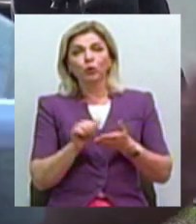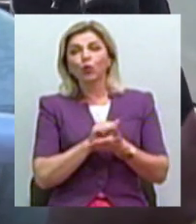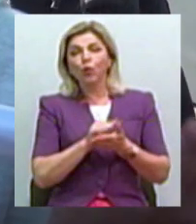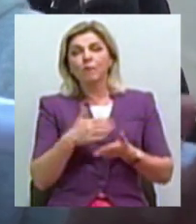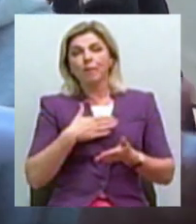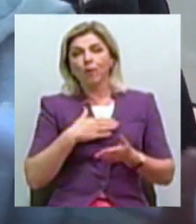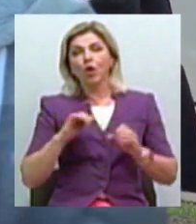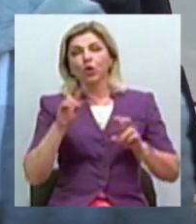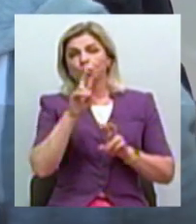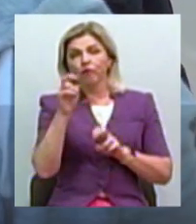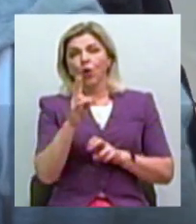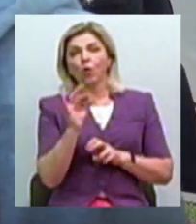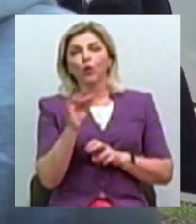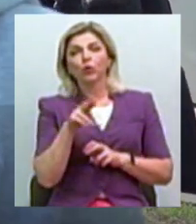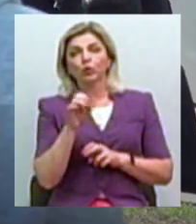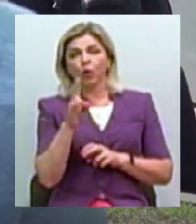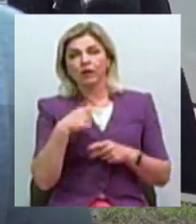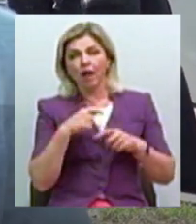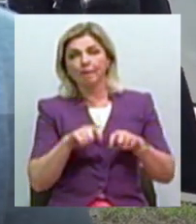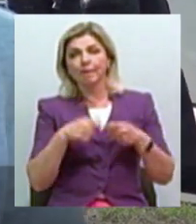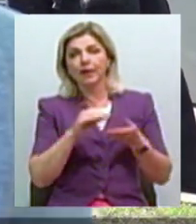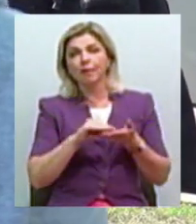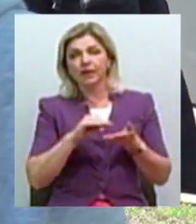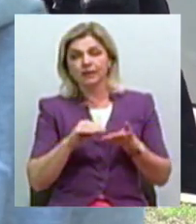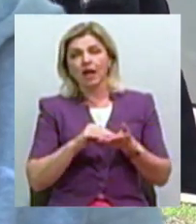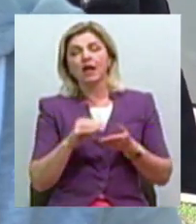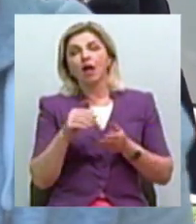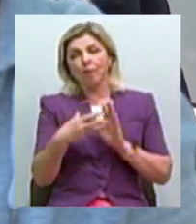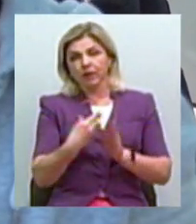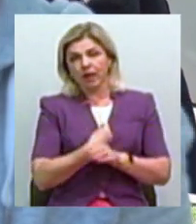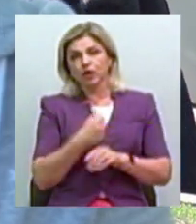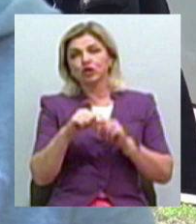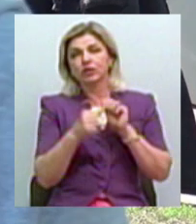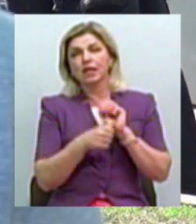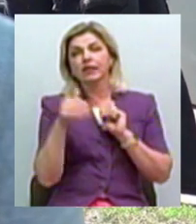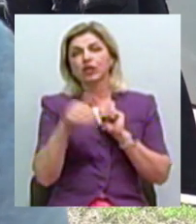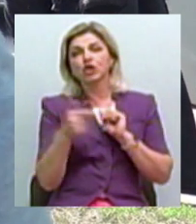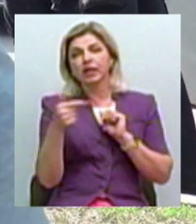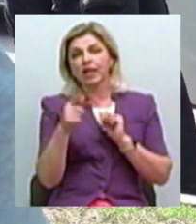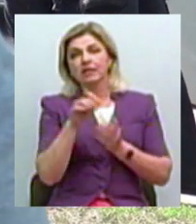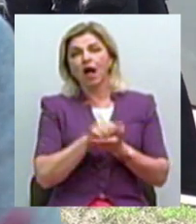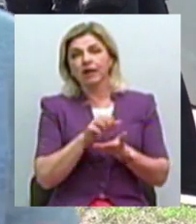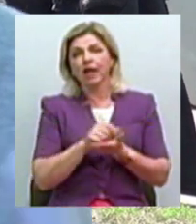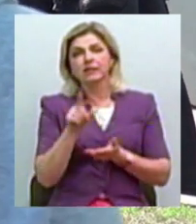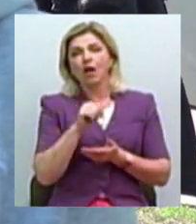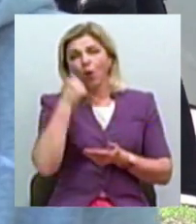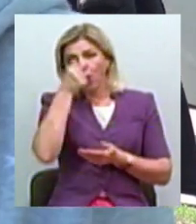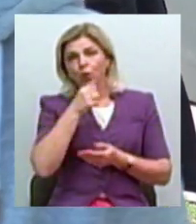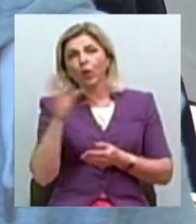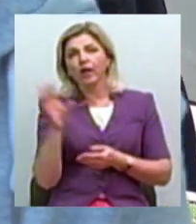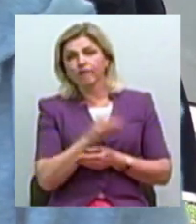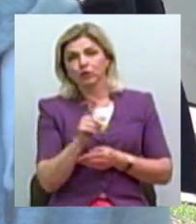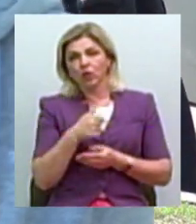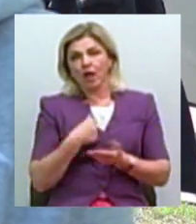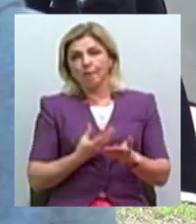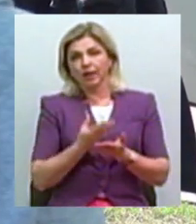Документи товариства «Кордон» я переписала на Ігоря Концевого, і він мені оплатив 16 тисяч гривень за оренду за всі ті роки, які я платила за цю ділянку.